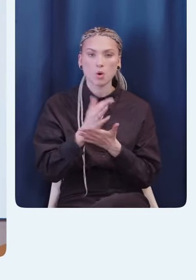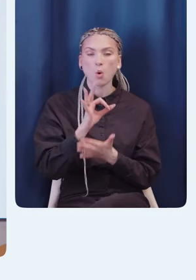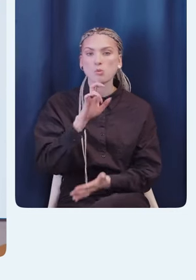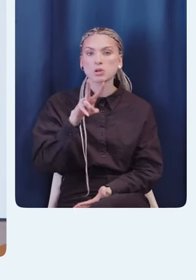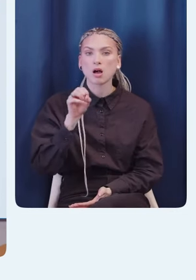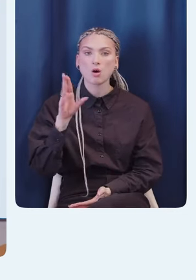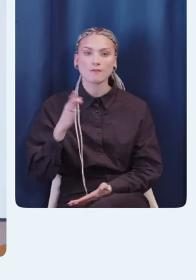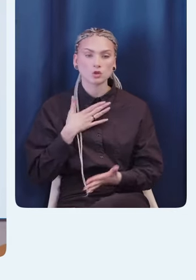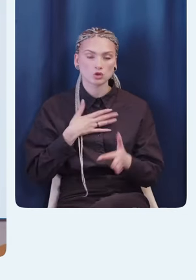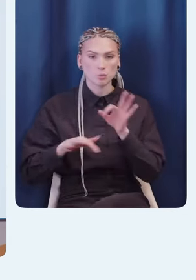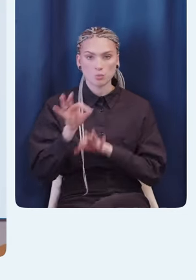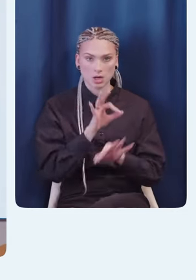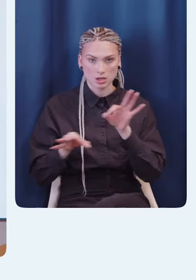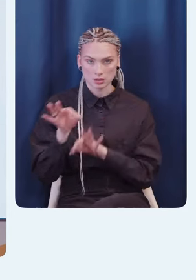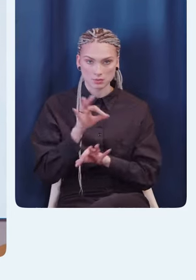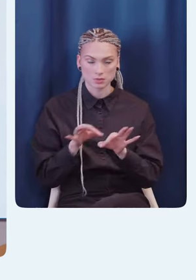на нашем проекте.